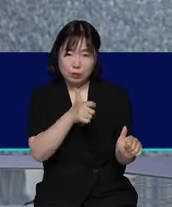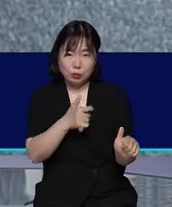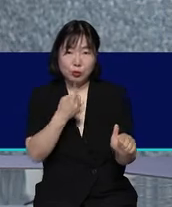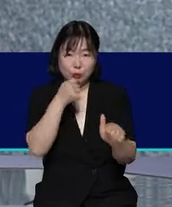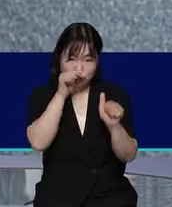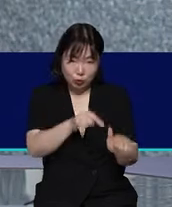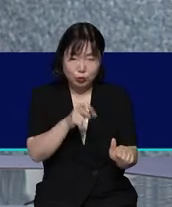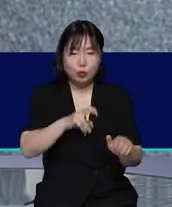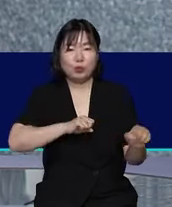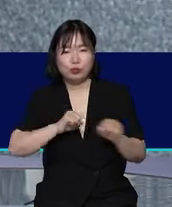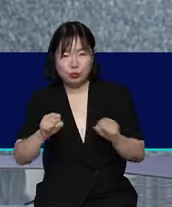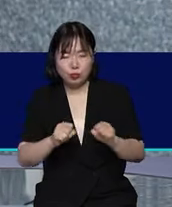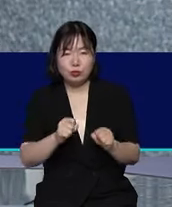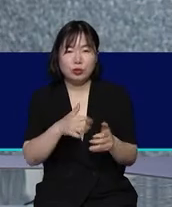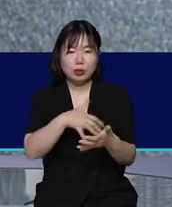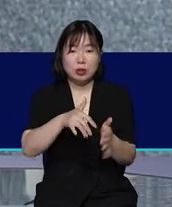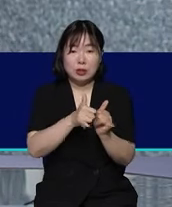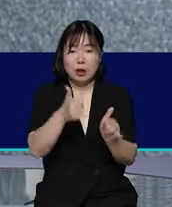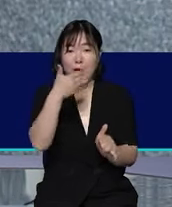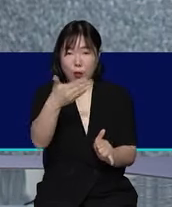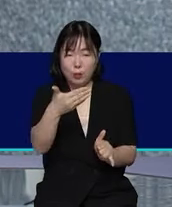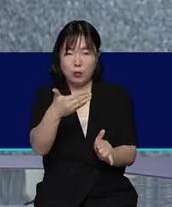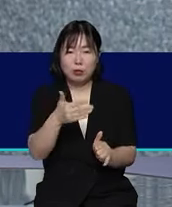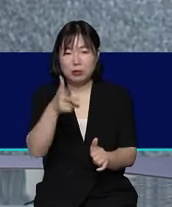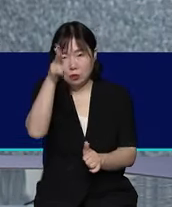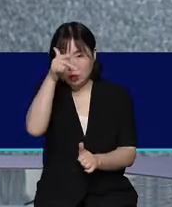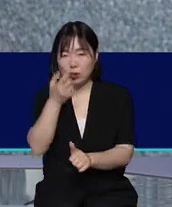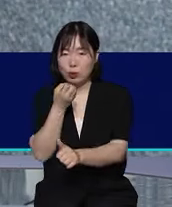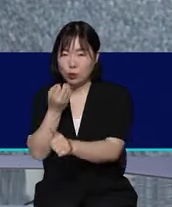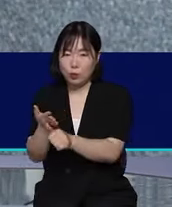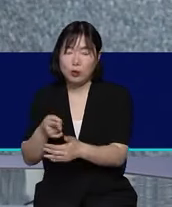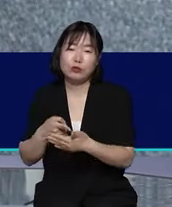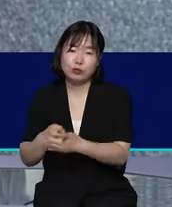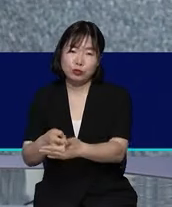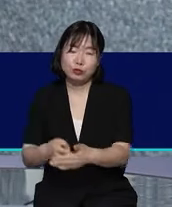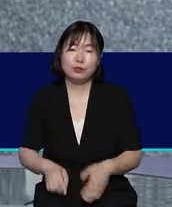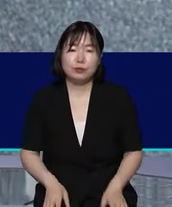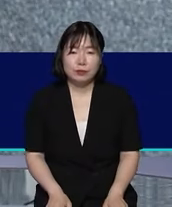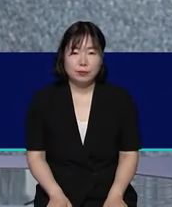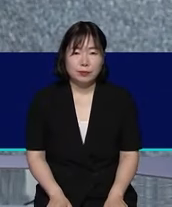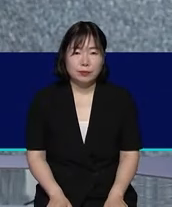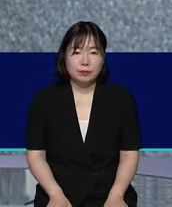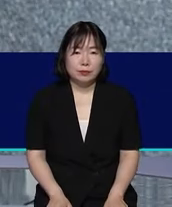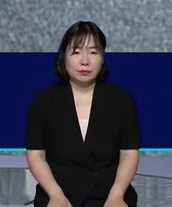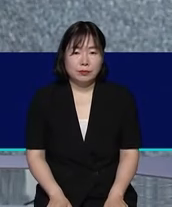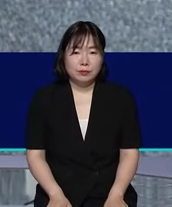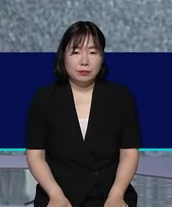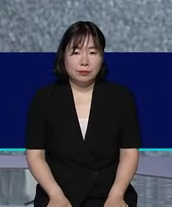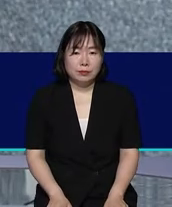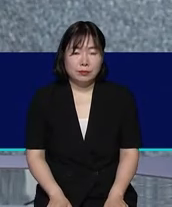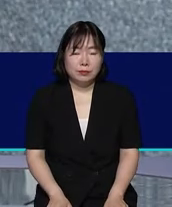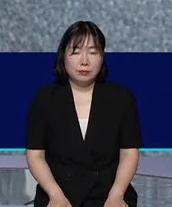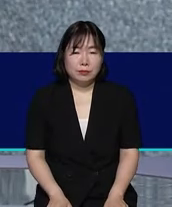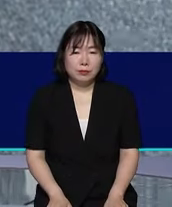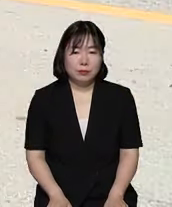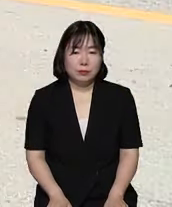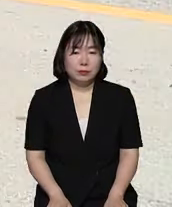자행하거나 지시한 개군 아명을 검찰에 고발하는 방안을 진합니다 신대희 기자가 보도합니다